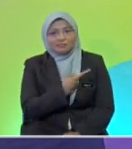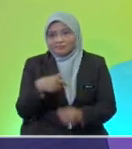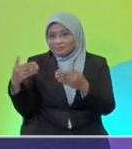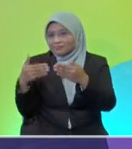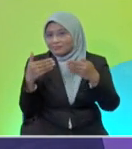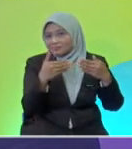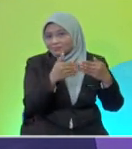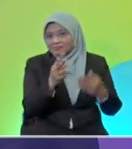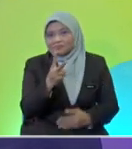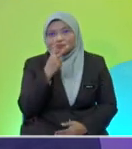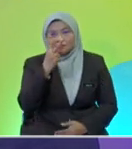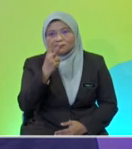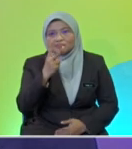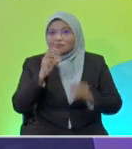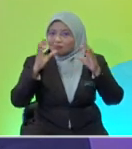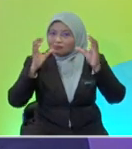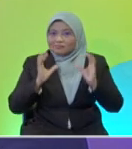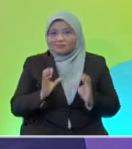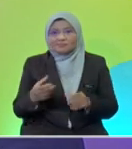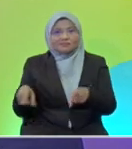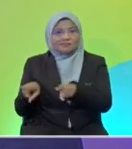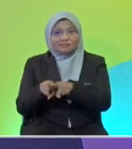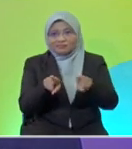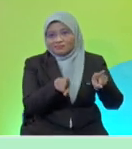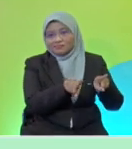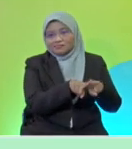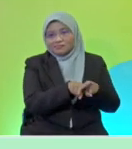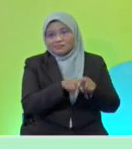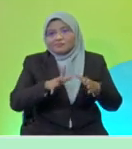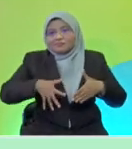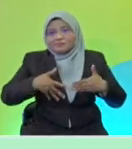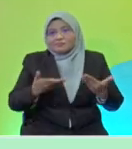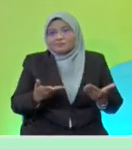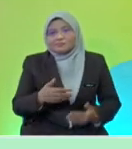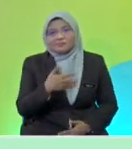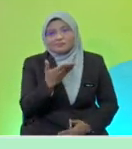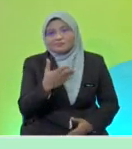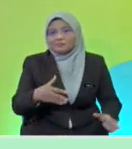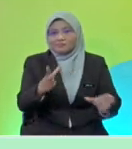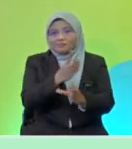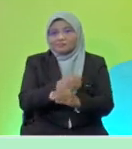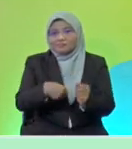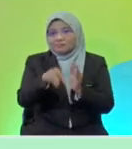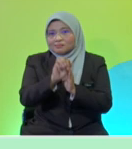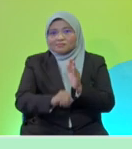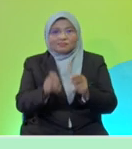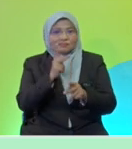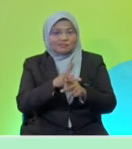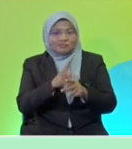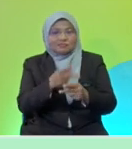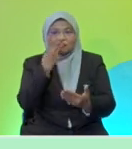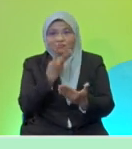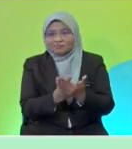Tunjukkan tekniknya masih sama ini ialah seorang becapa Bagaimanakah kamu dapat menyimpan uang di bank Oke jadi